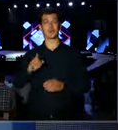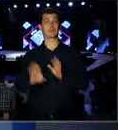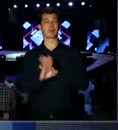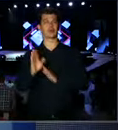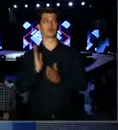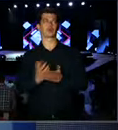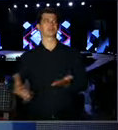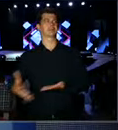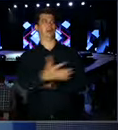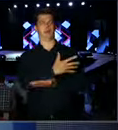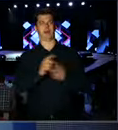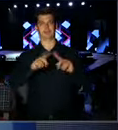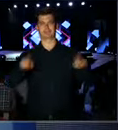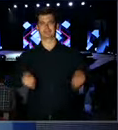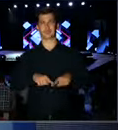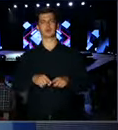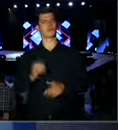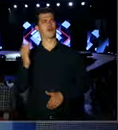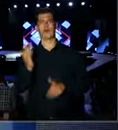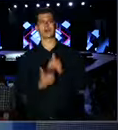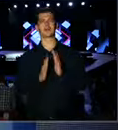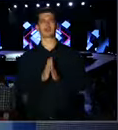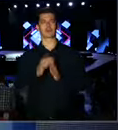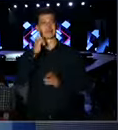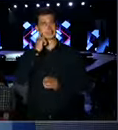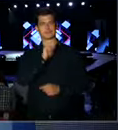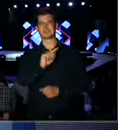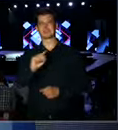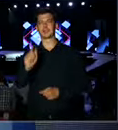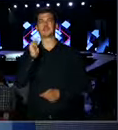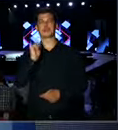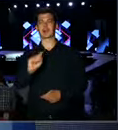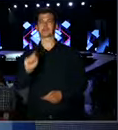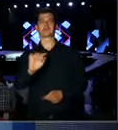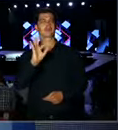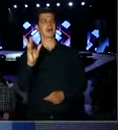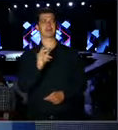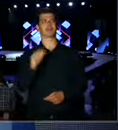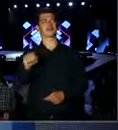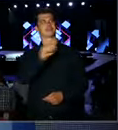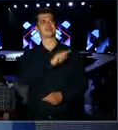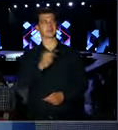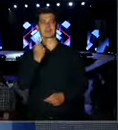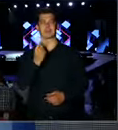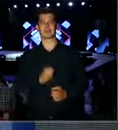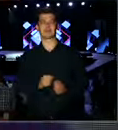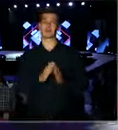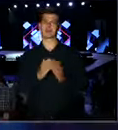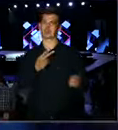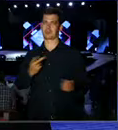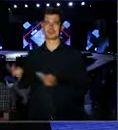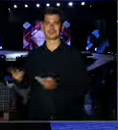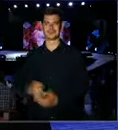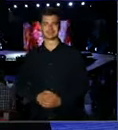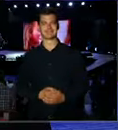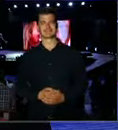Państwa kupony, więc ostatni czas, aby zadecydować, która z nich jest najpiękniejsza zdaniem Państwa. Zapraszamy na prezentację.